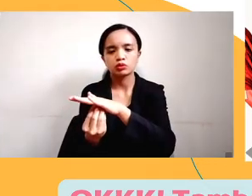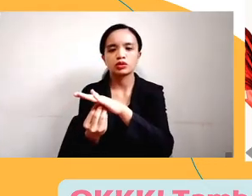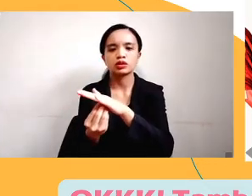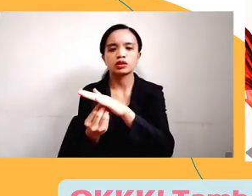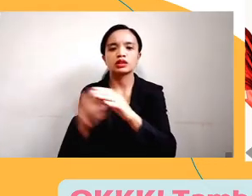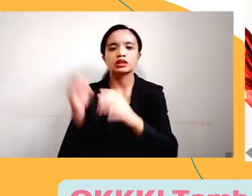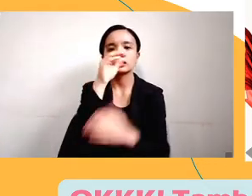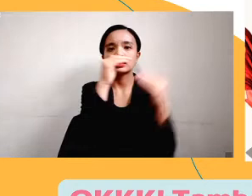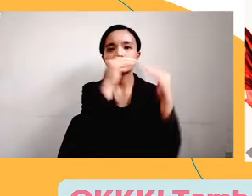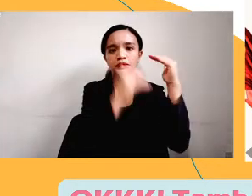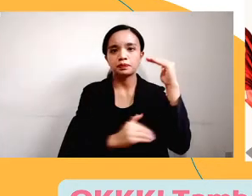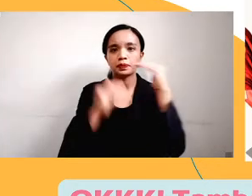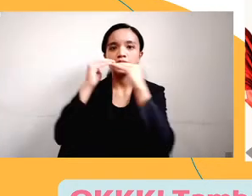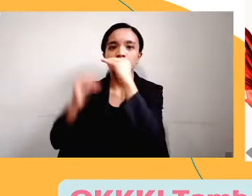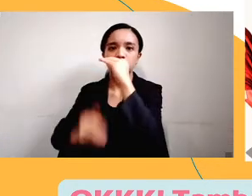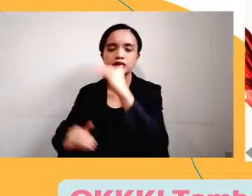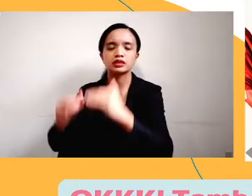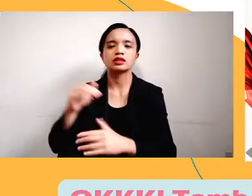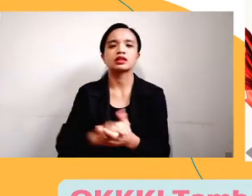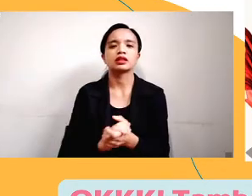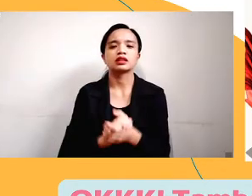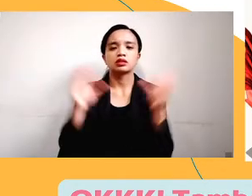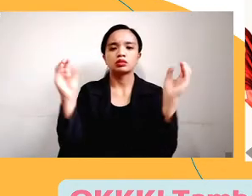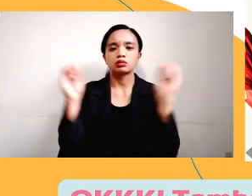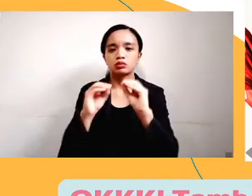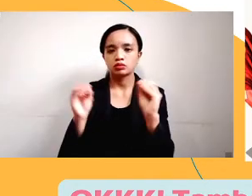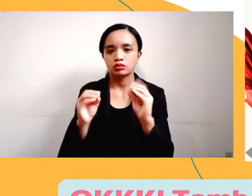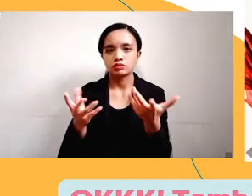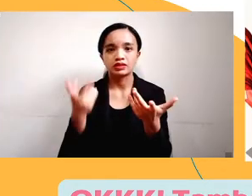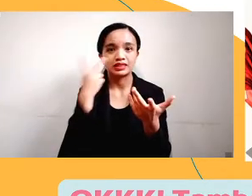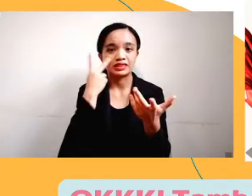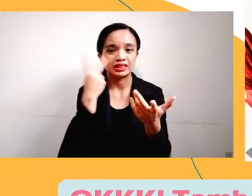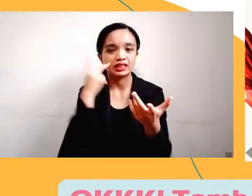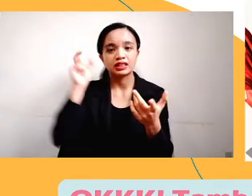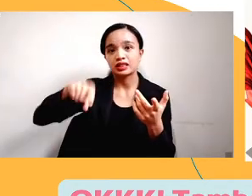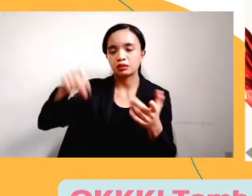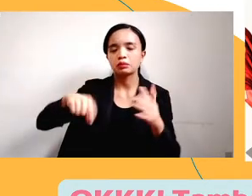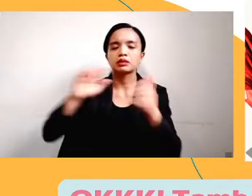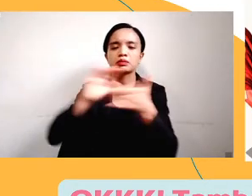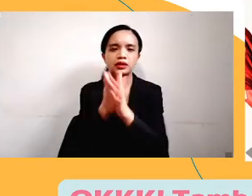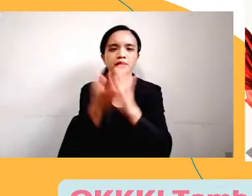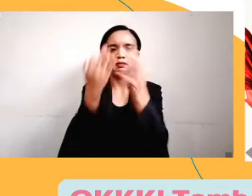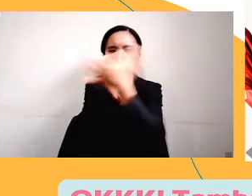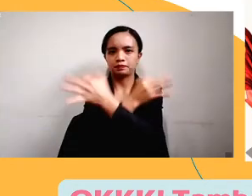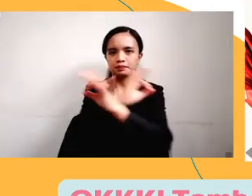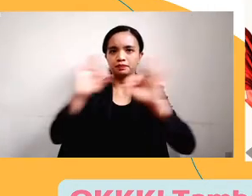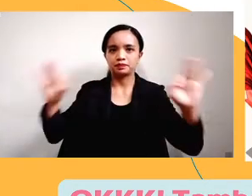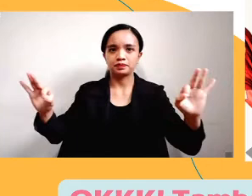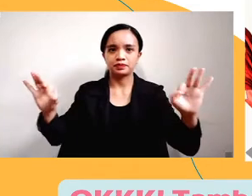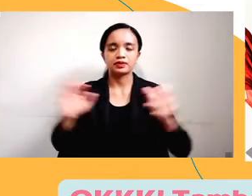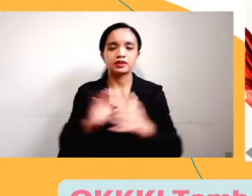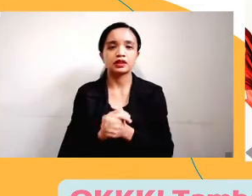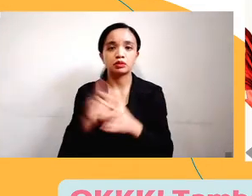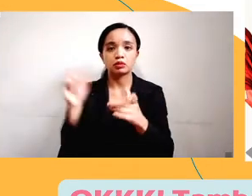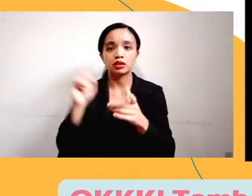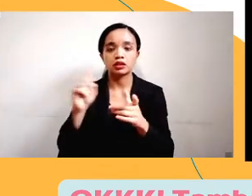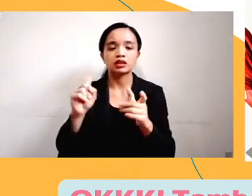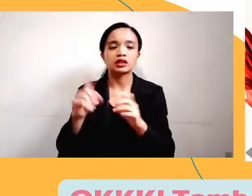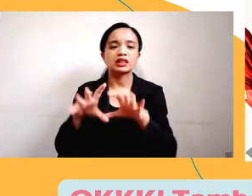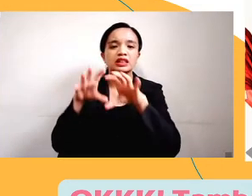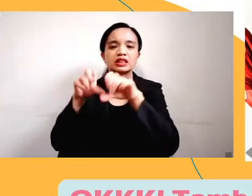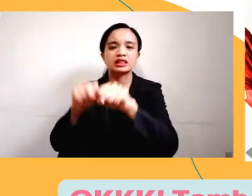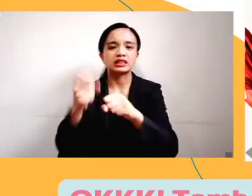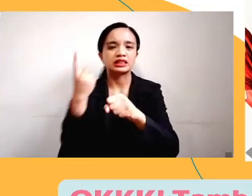diskriminasyon, at kawalan ng hustisya. So dapat maging malaya tayo sa mga panggagapos na ito.